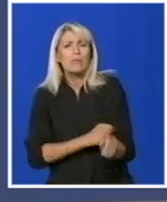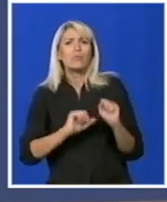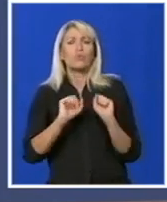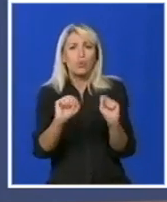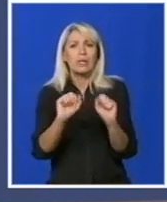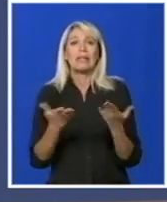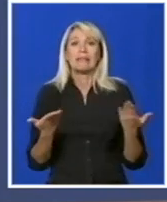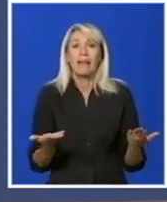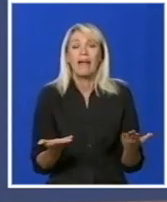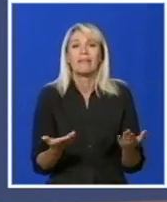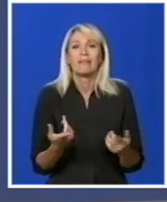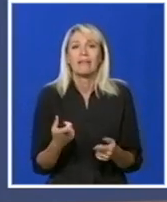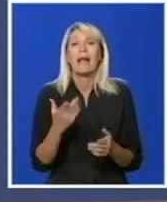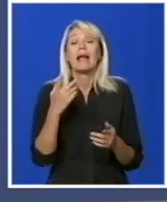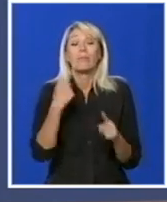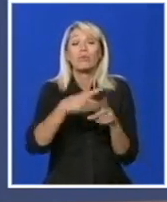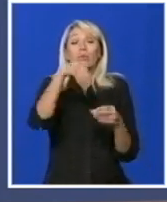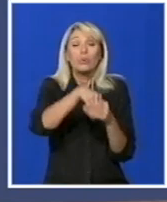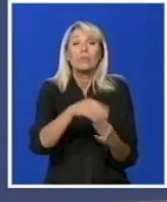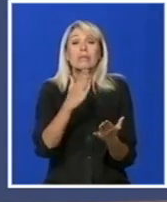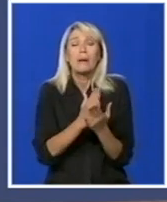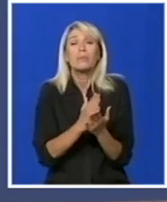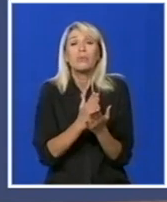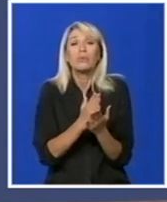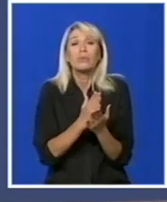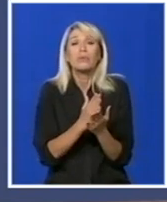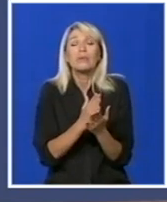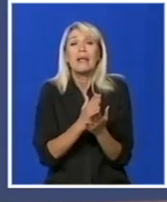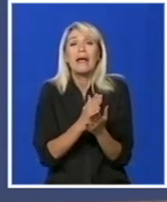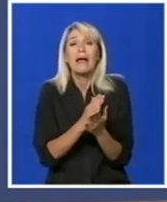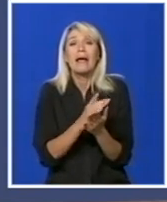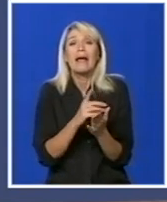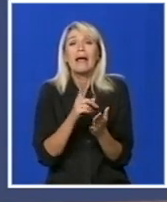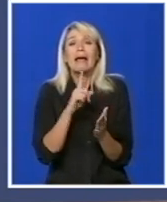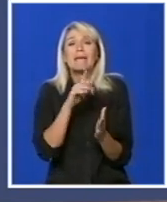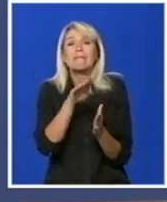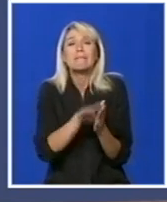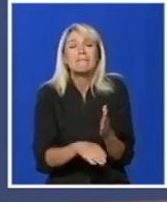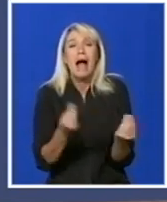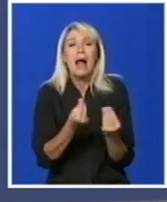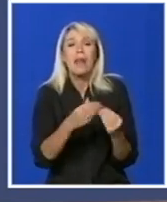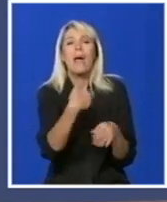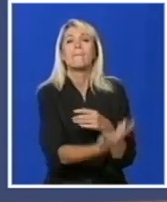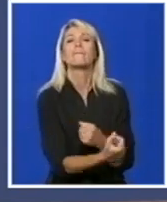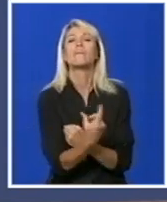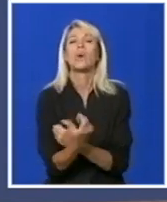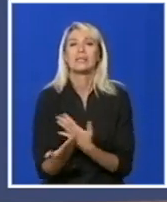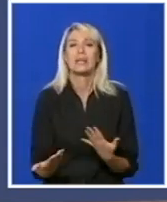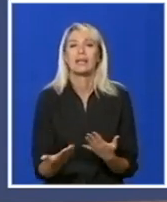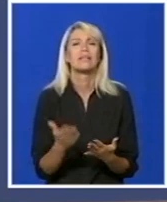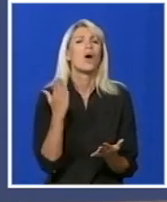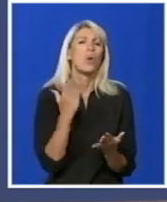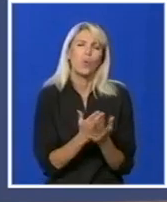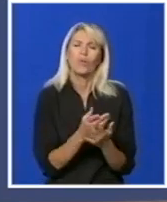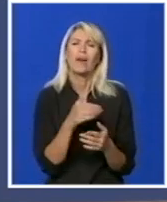da, što je važno, ima što manje, ne postoji vakcina koja neće imati posloakcijne reakcije. Pazite, toga nema. Nema